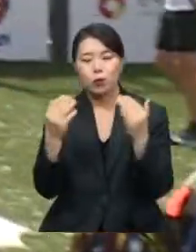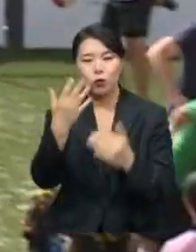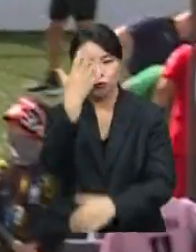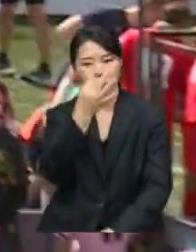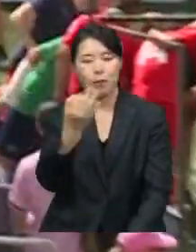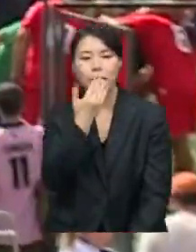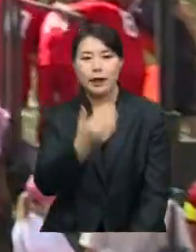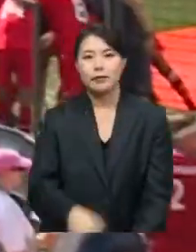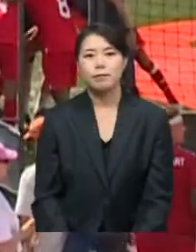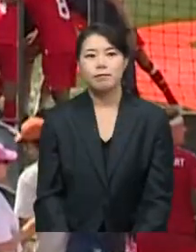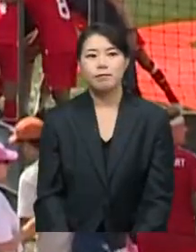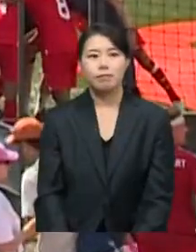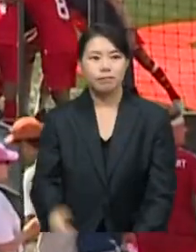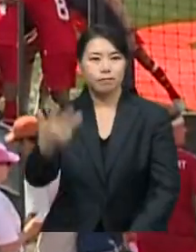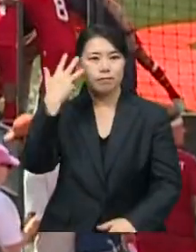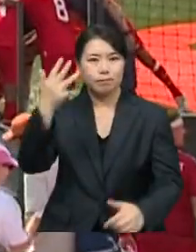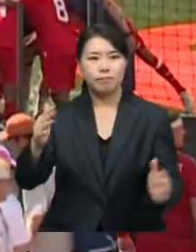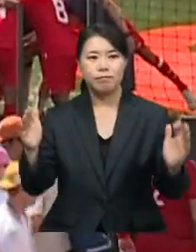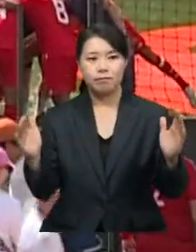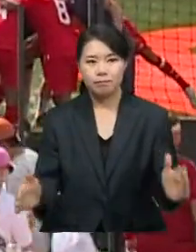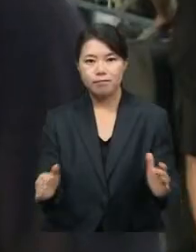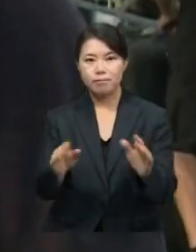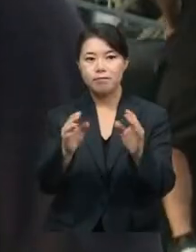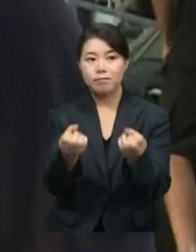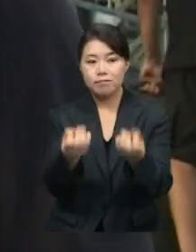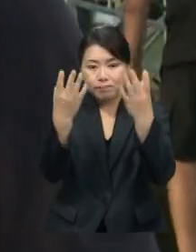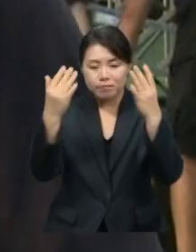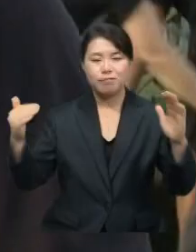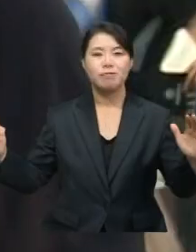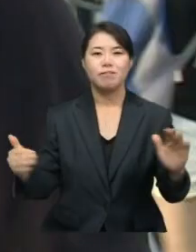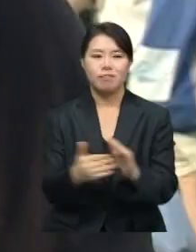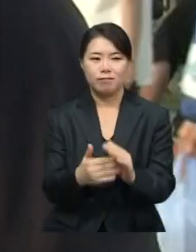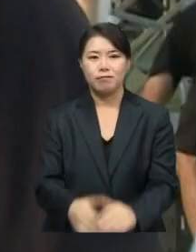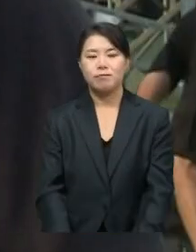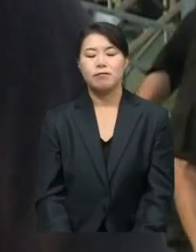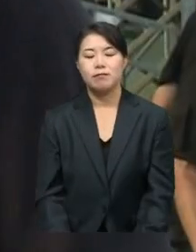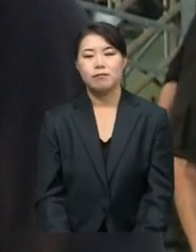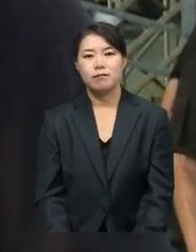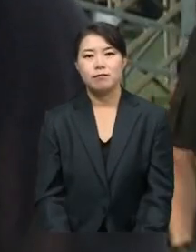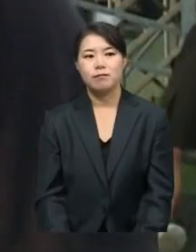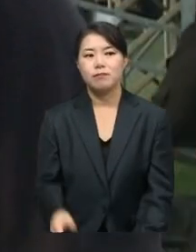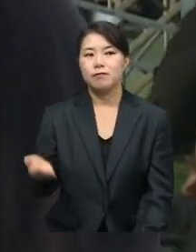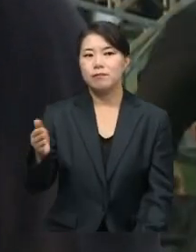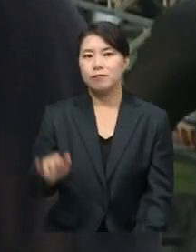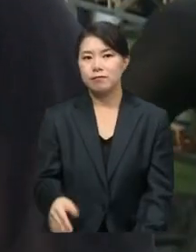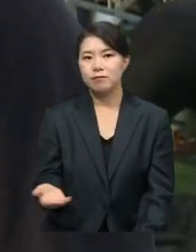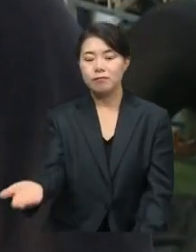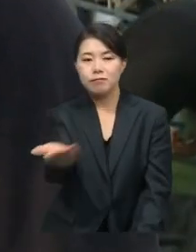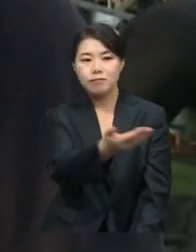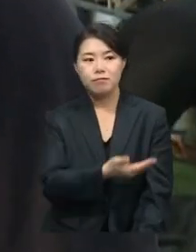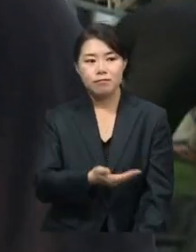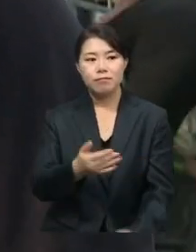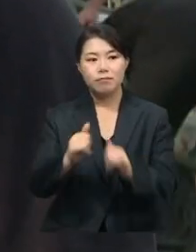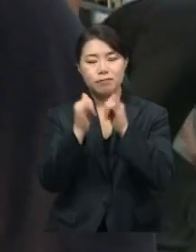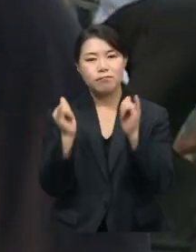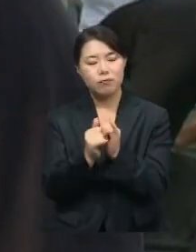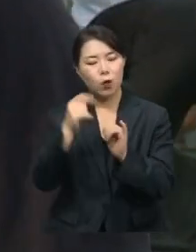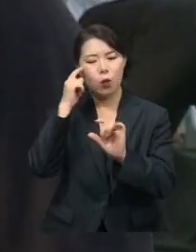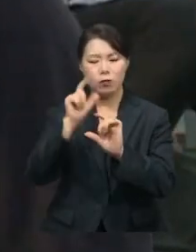가능합니다. 8일 동안 열린 홈리스들의 축제는 이렇게 막을 내렸습니다. 하지만 그들에 대한 우리 사회의